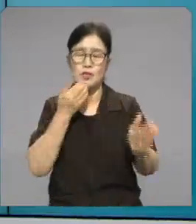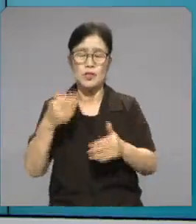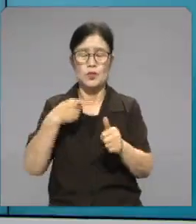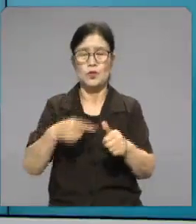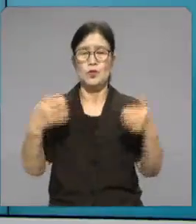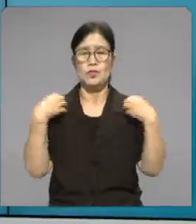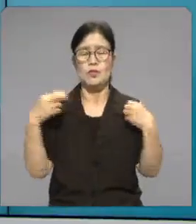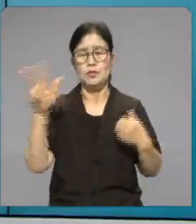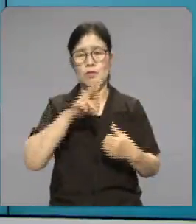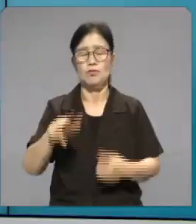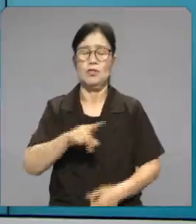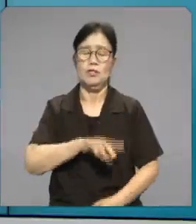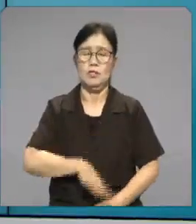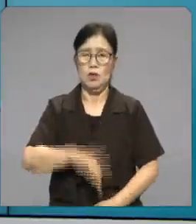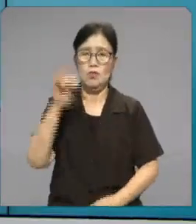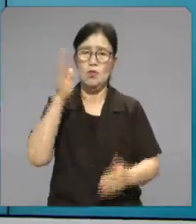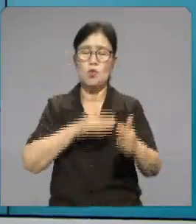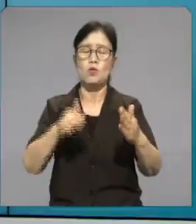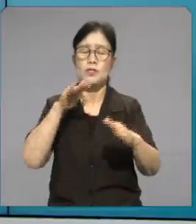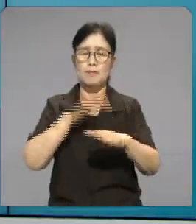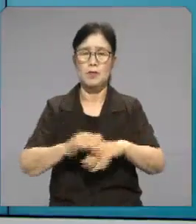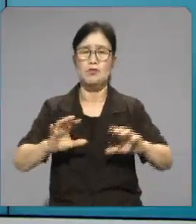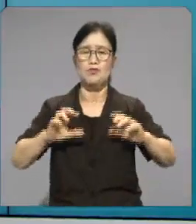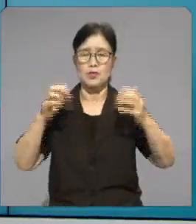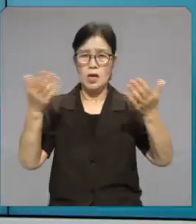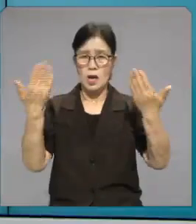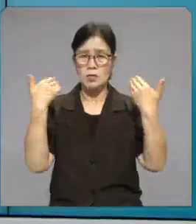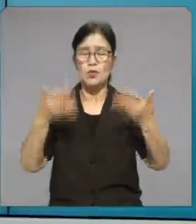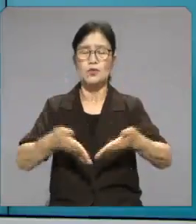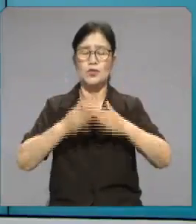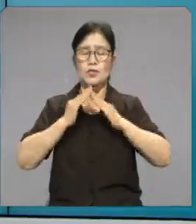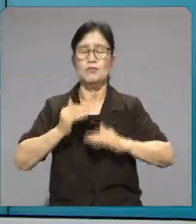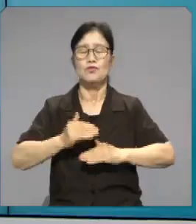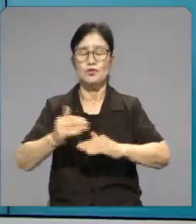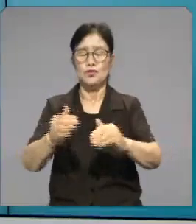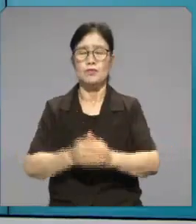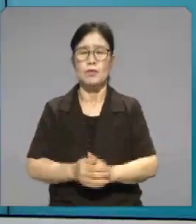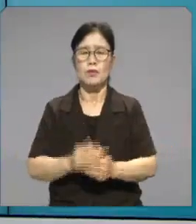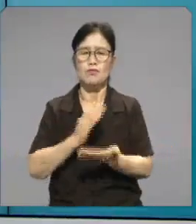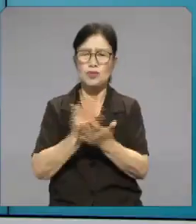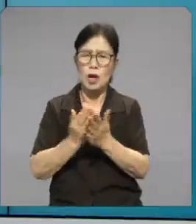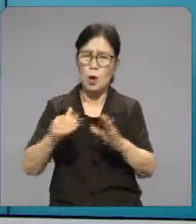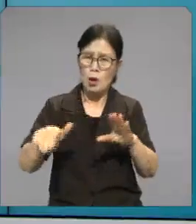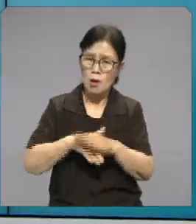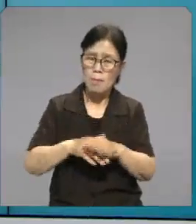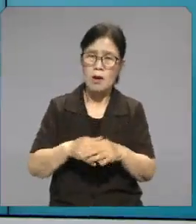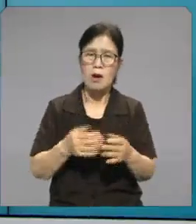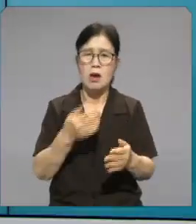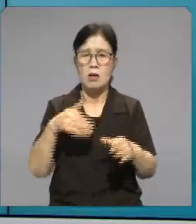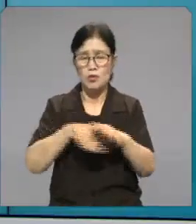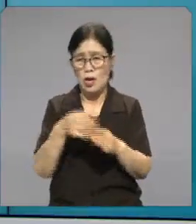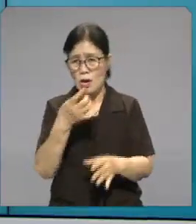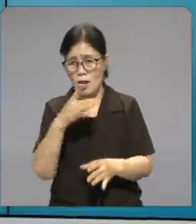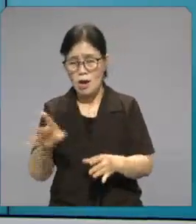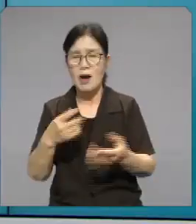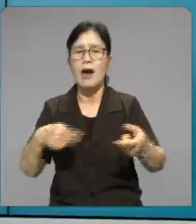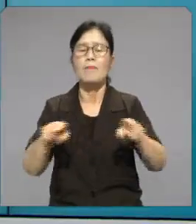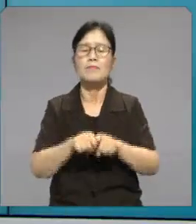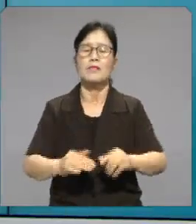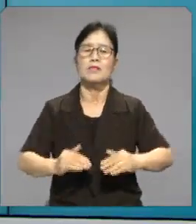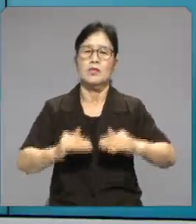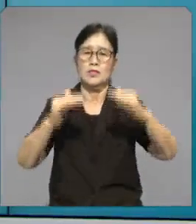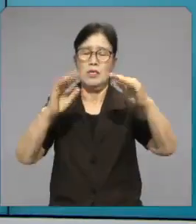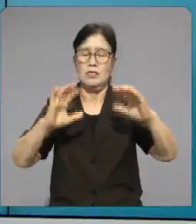경기도교육청이 전국에서 처음 공립형 국제학교 설립을 추진합니다. 다문화, 비다문화 학생이 함께 성장하는